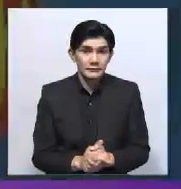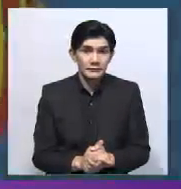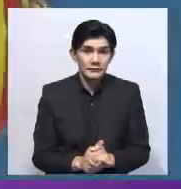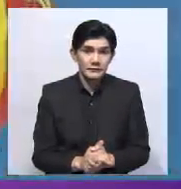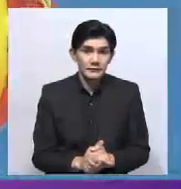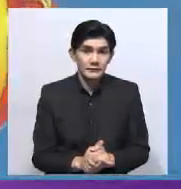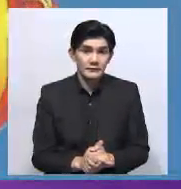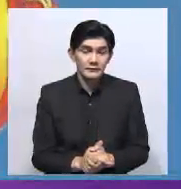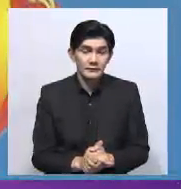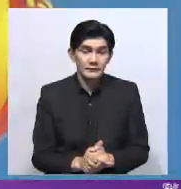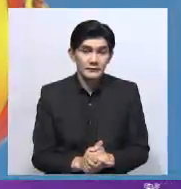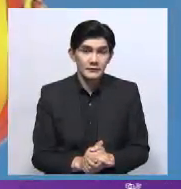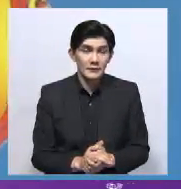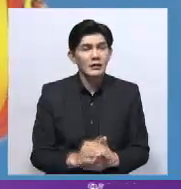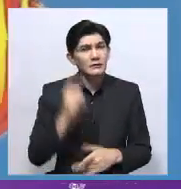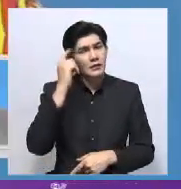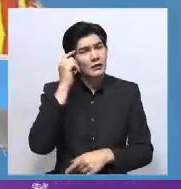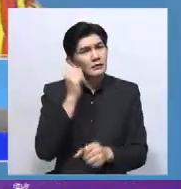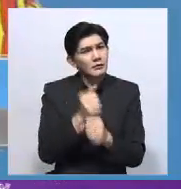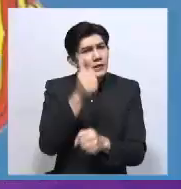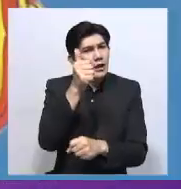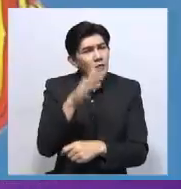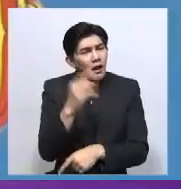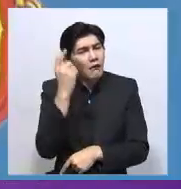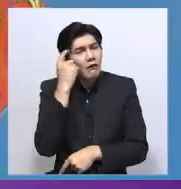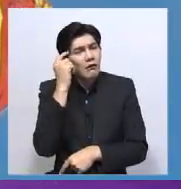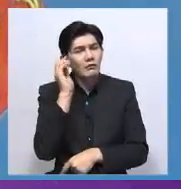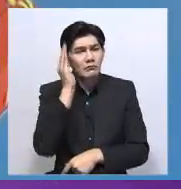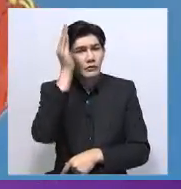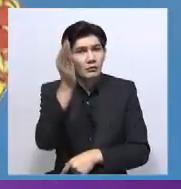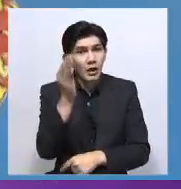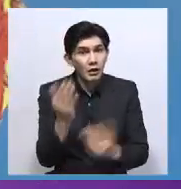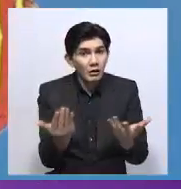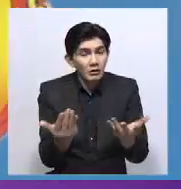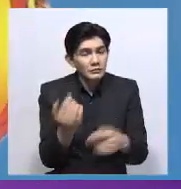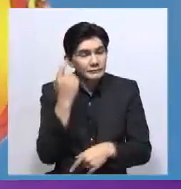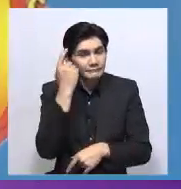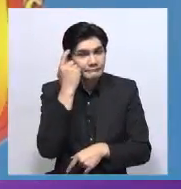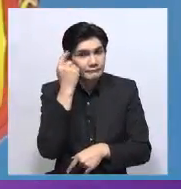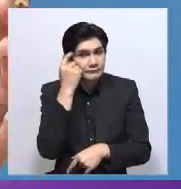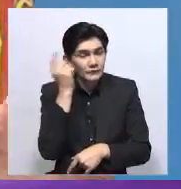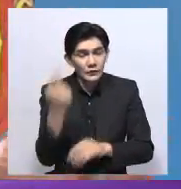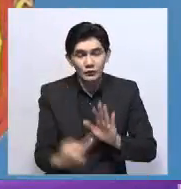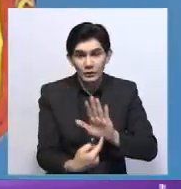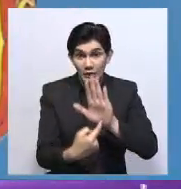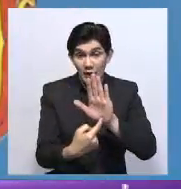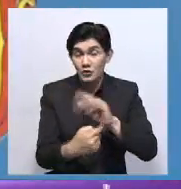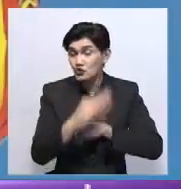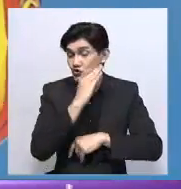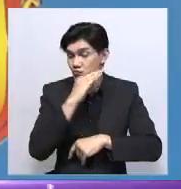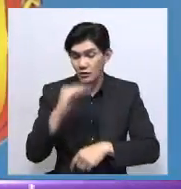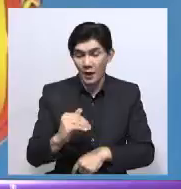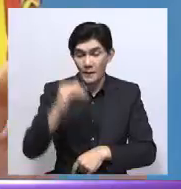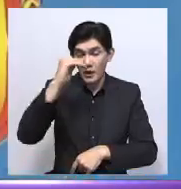โดยเฉพาะสิ่งที่เห็นว่ามันเป็นไปได้ไหมที่เราเนี่ยในอนาคตยกเว้นยกตัวอย่างเหมือนกับถ้าผู้ใหญ่นี่เก